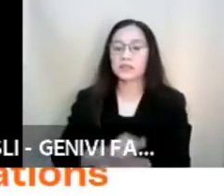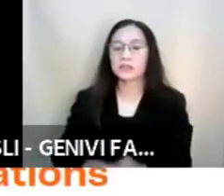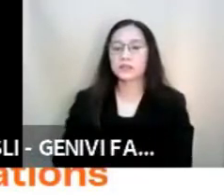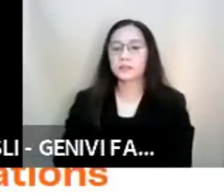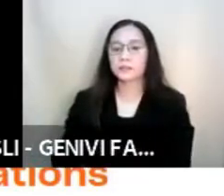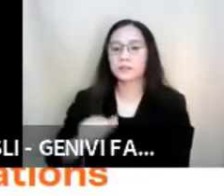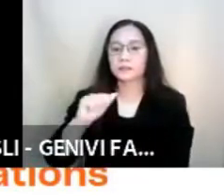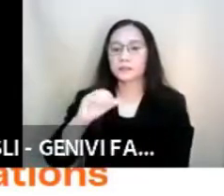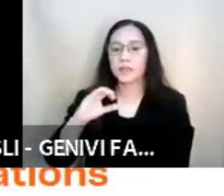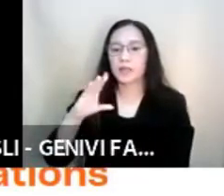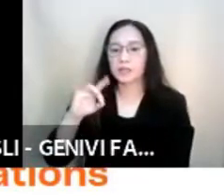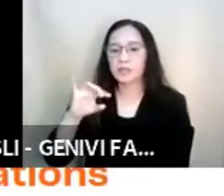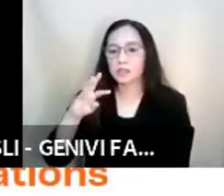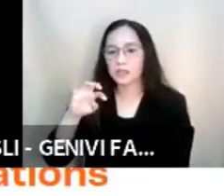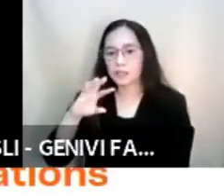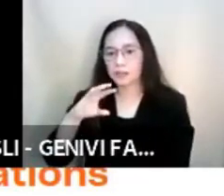Okay.